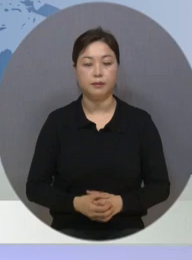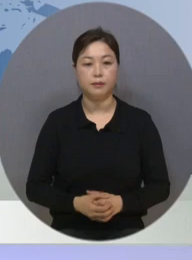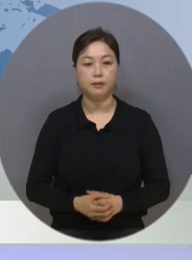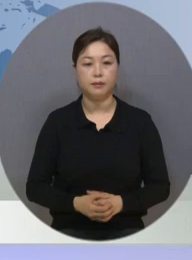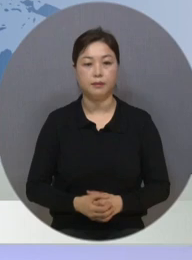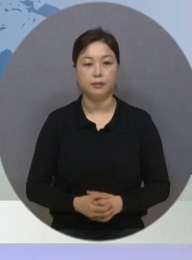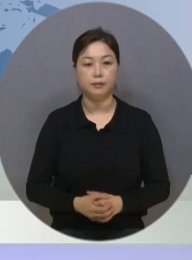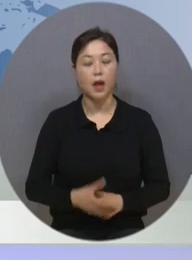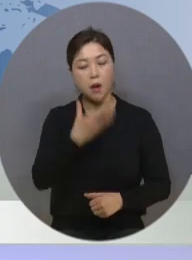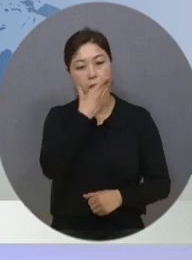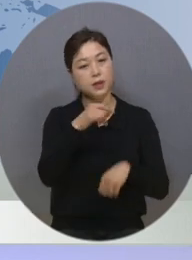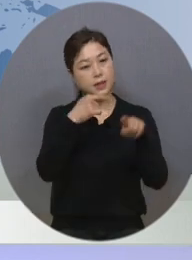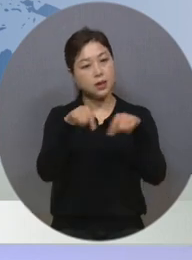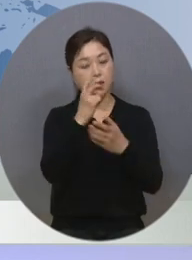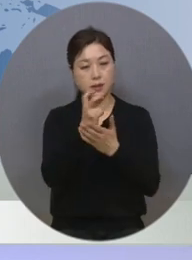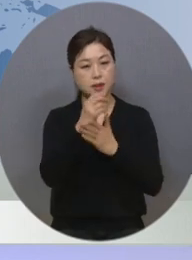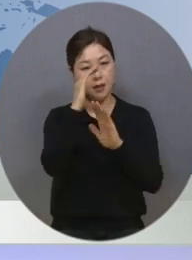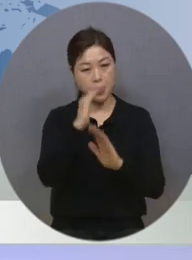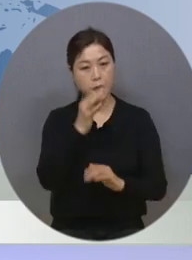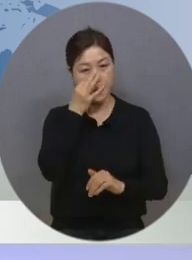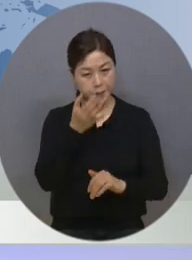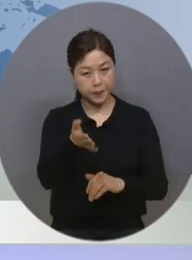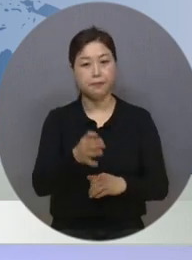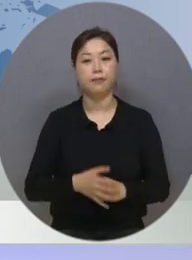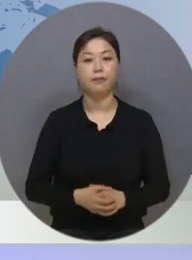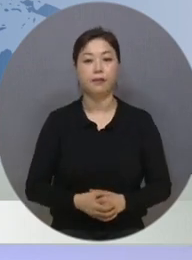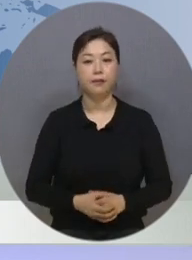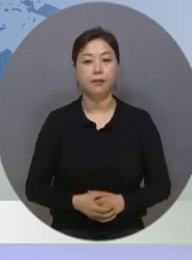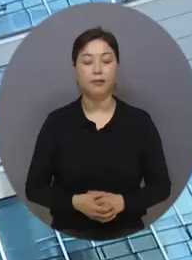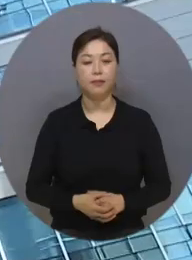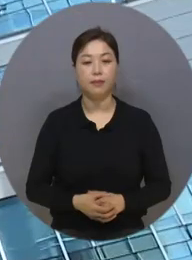이어서 복직의 정책 소식 만나보겠습니다